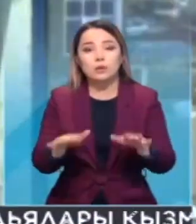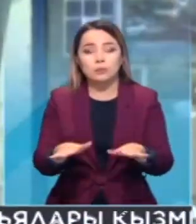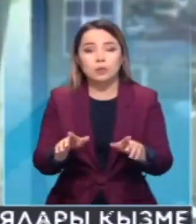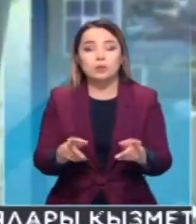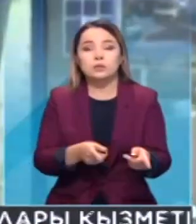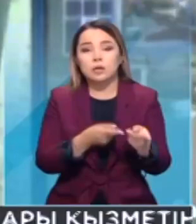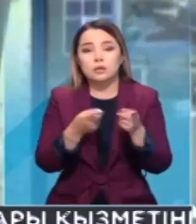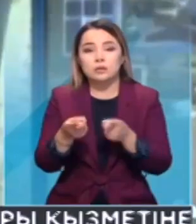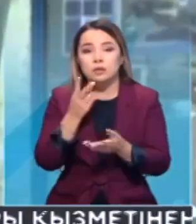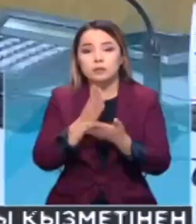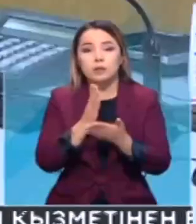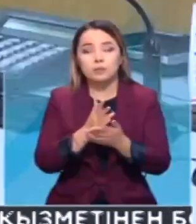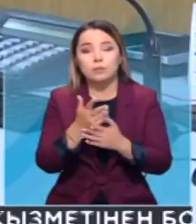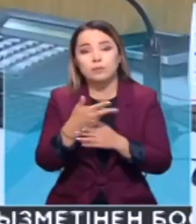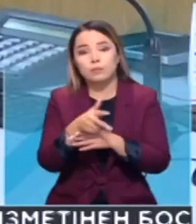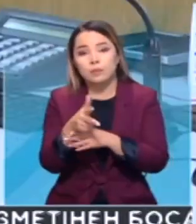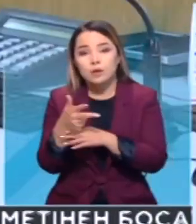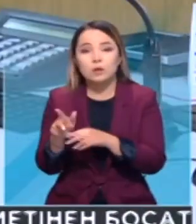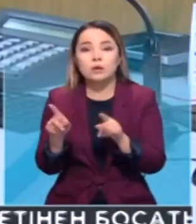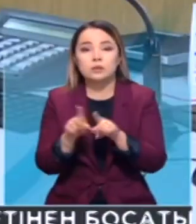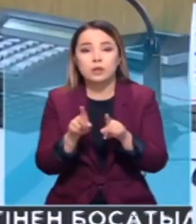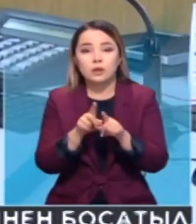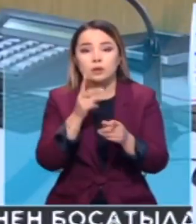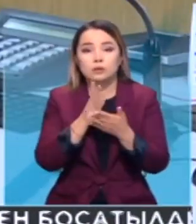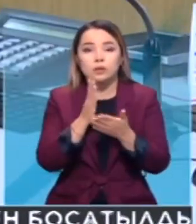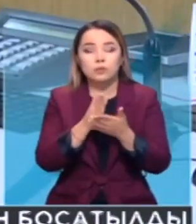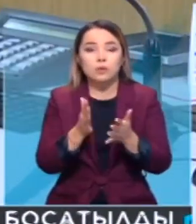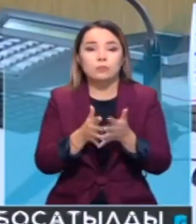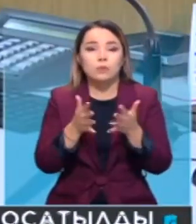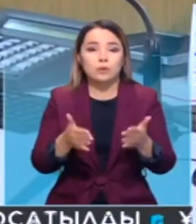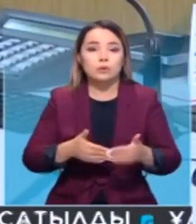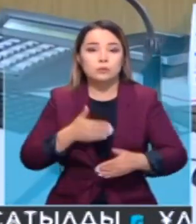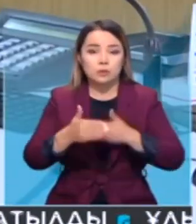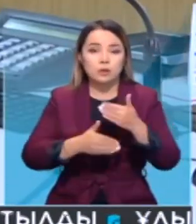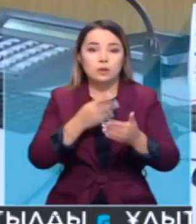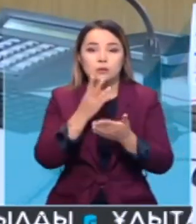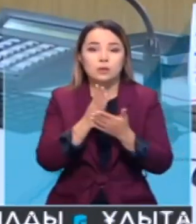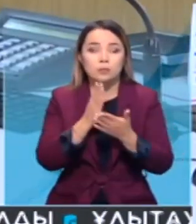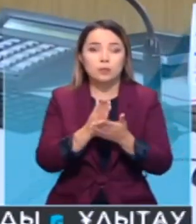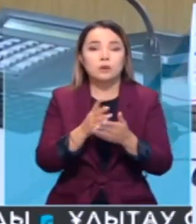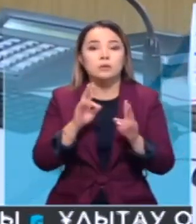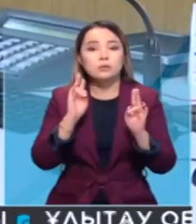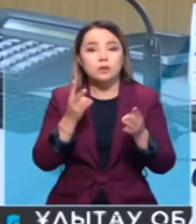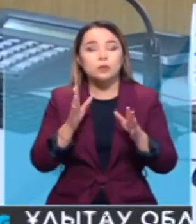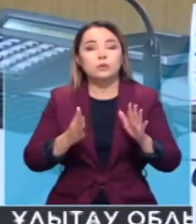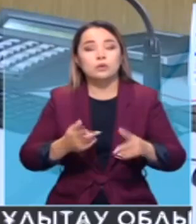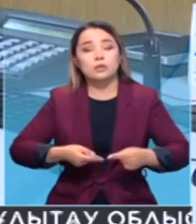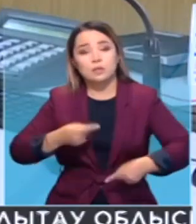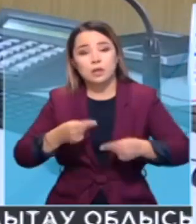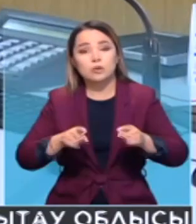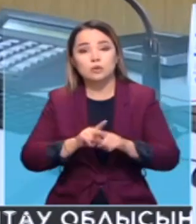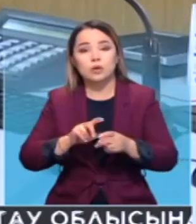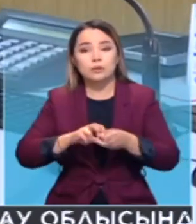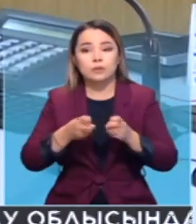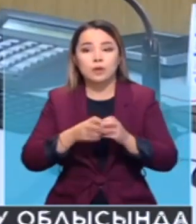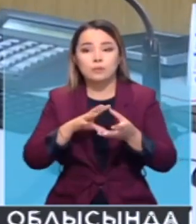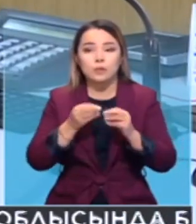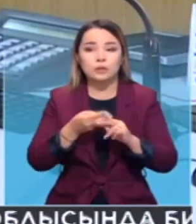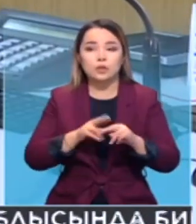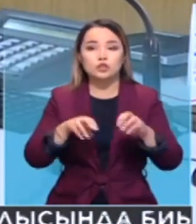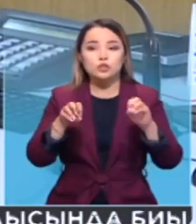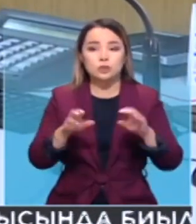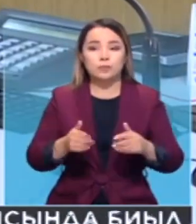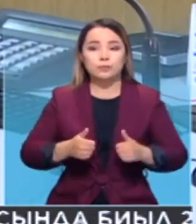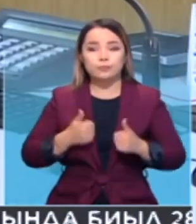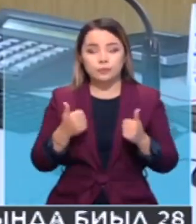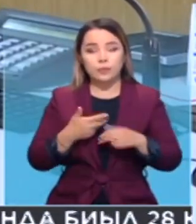интеграцияланған. Бейнебақылау камераларының ықпалы біздерге өте жоғары, өйткені даулы жағдайларда осының шешімдерін шығару үшін